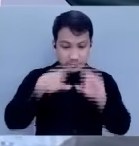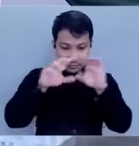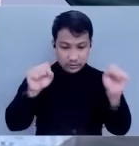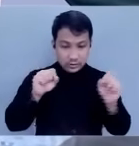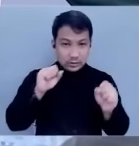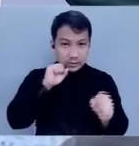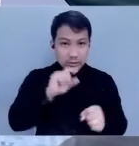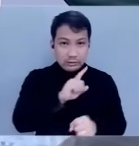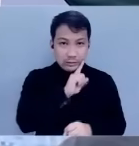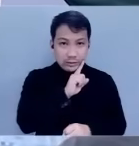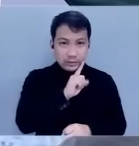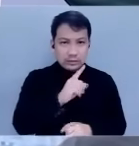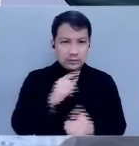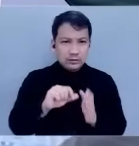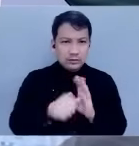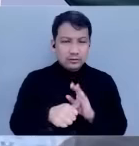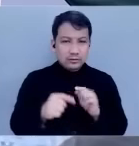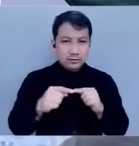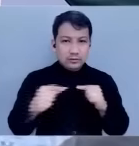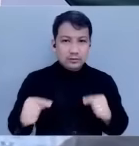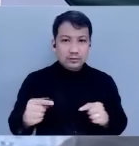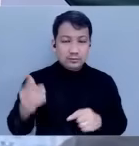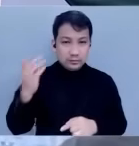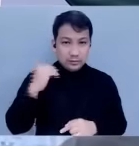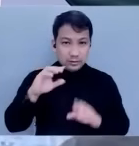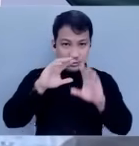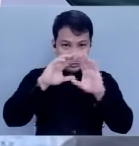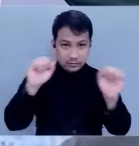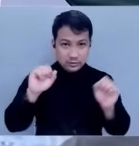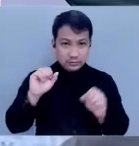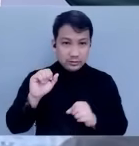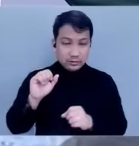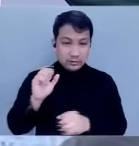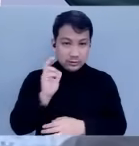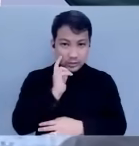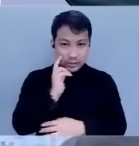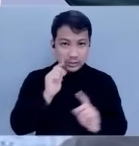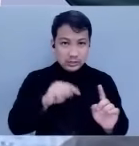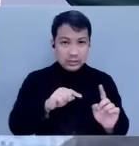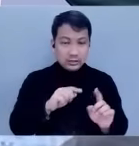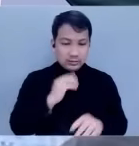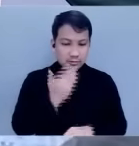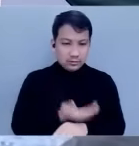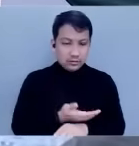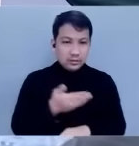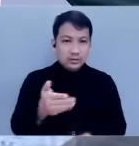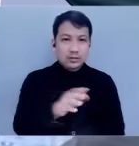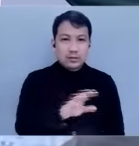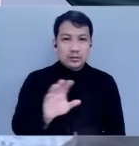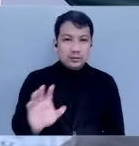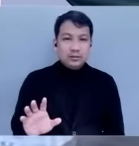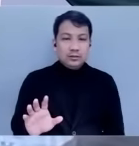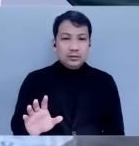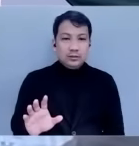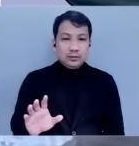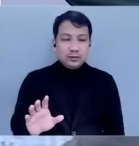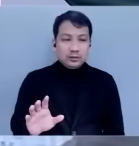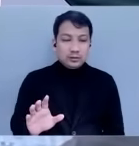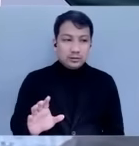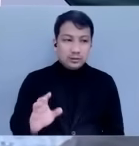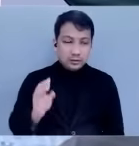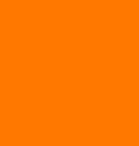isang panayam, muling ipinagtanggol ni dating Pangulong Rodrigo Duterte ang kanyang anak. Nasa frontline ng balitang yan, si